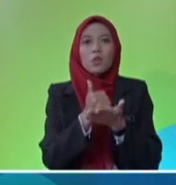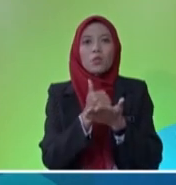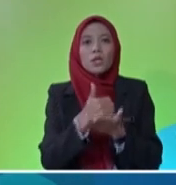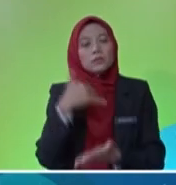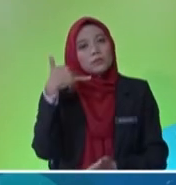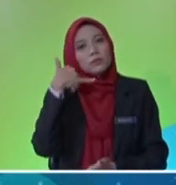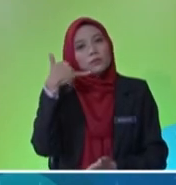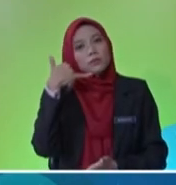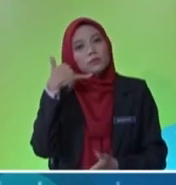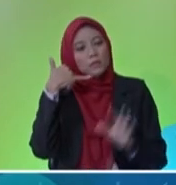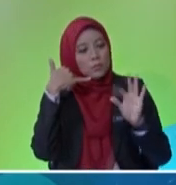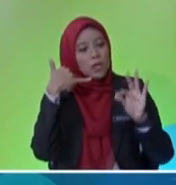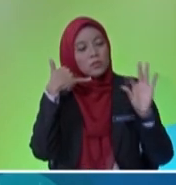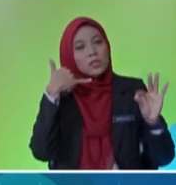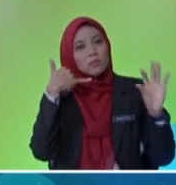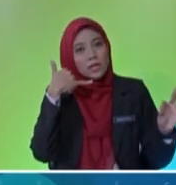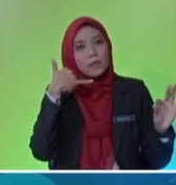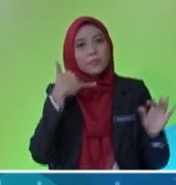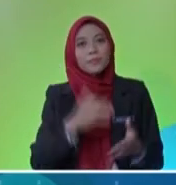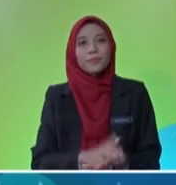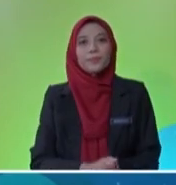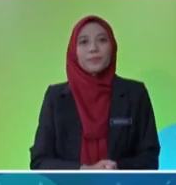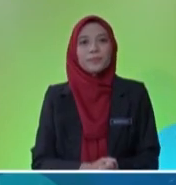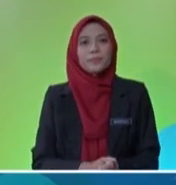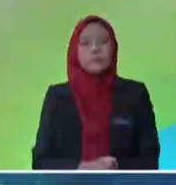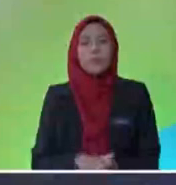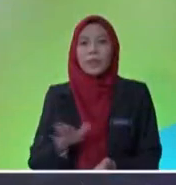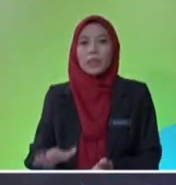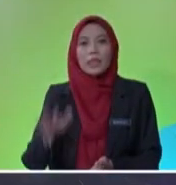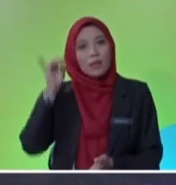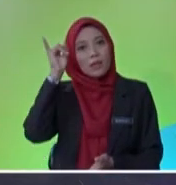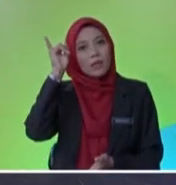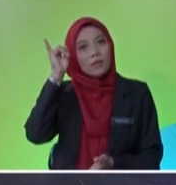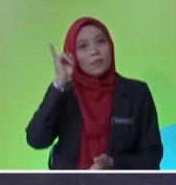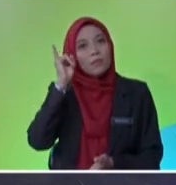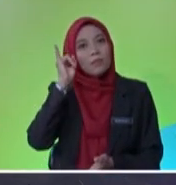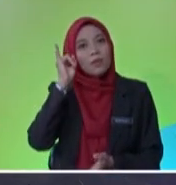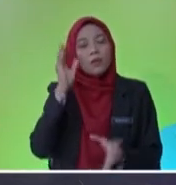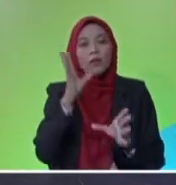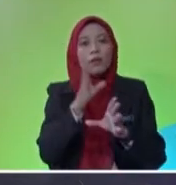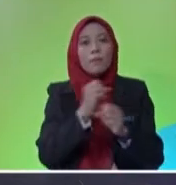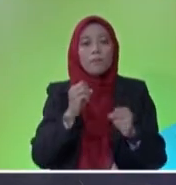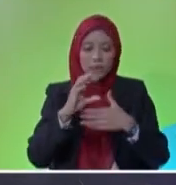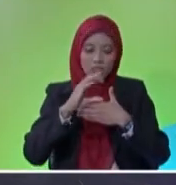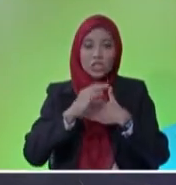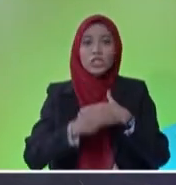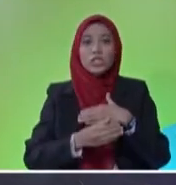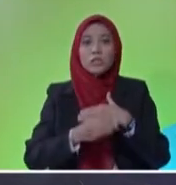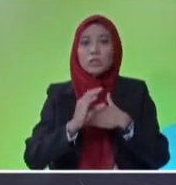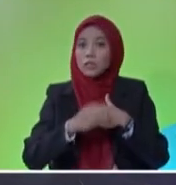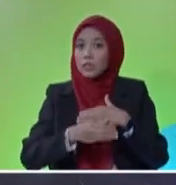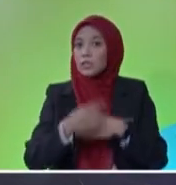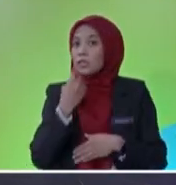999 Hahaha Adik mangkate tadi mendapat kecelakaan ringan siapapun dapat